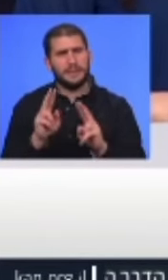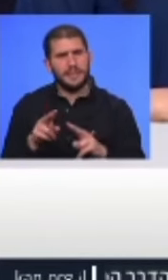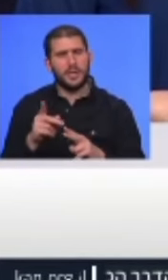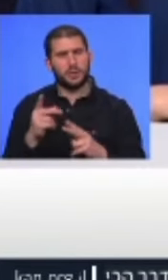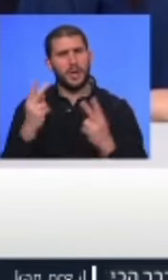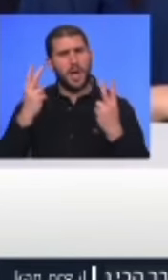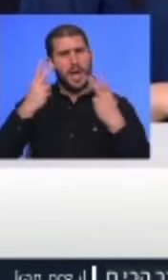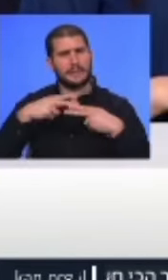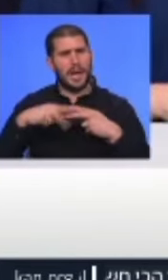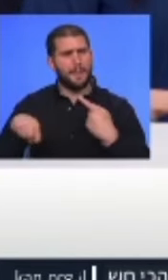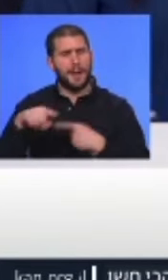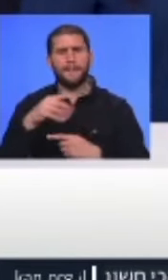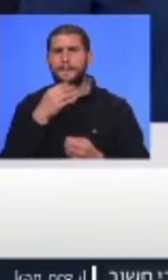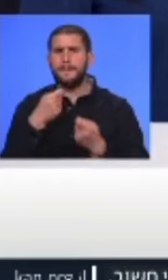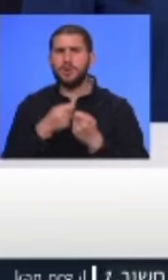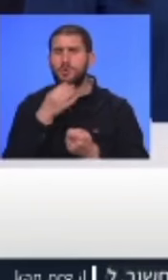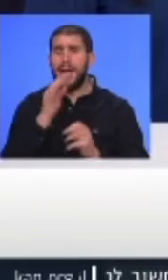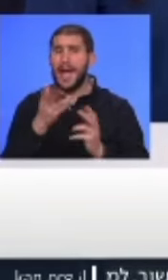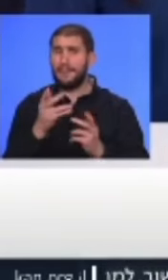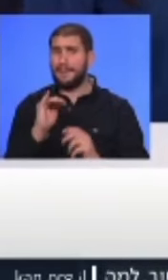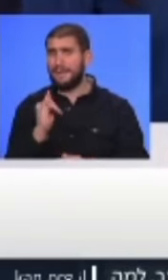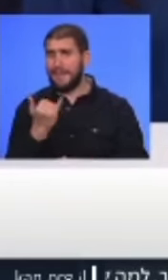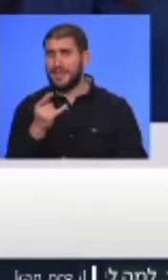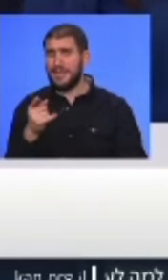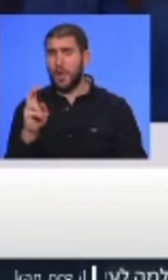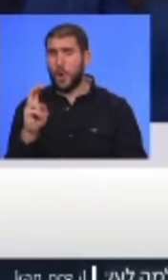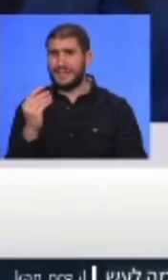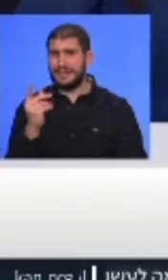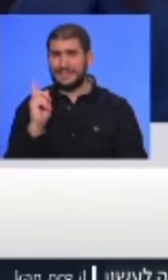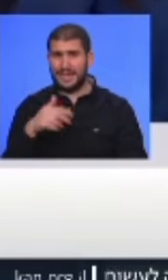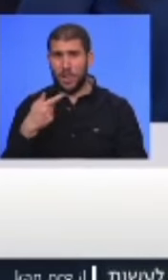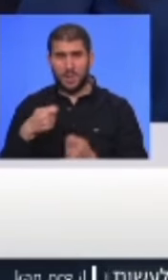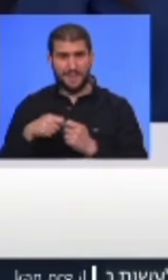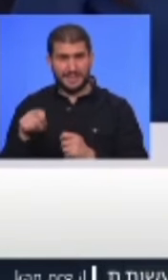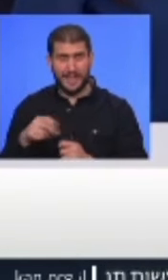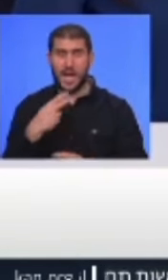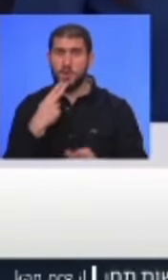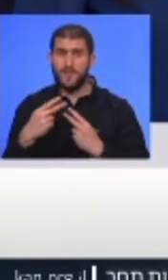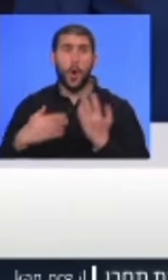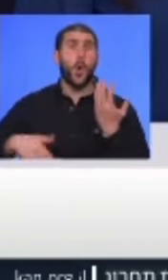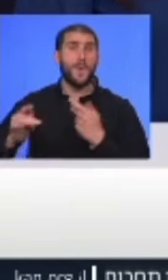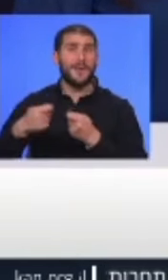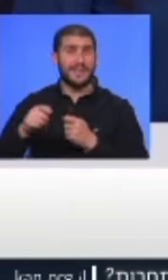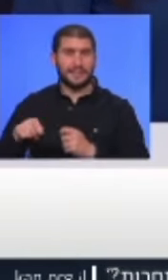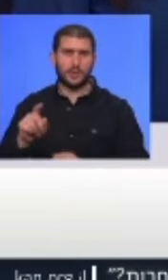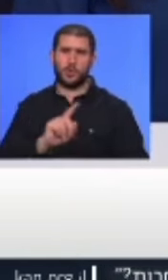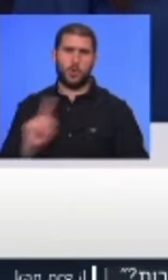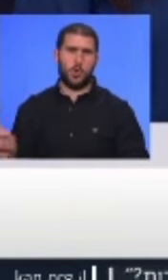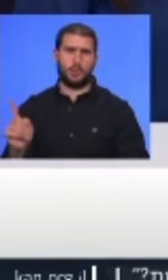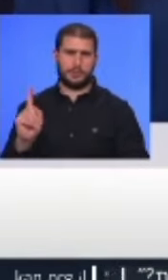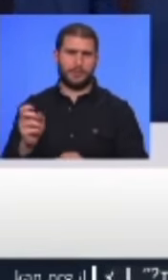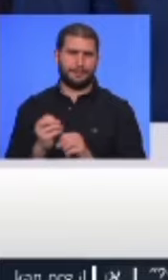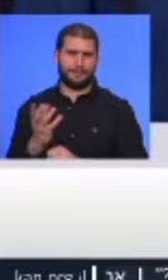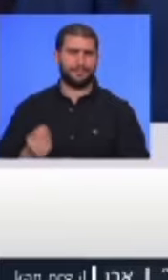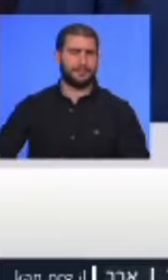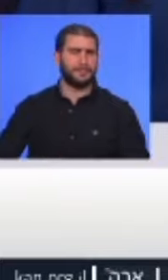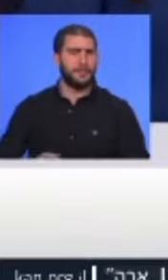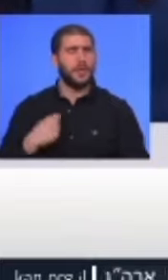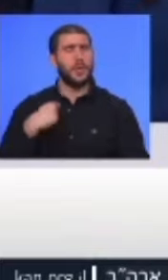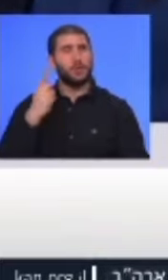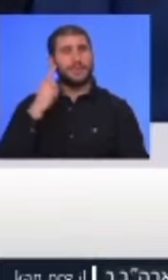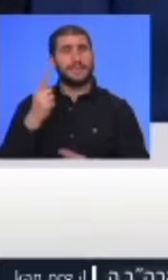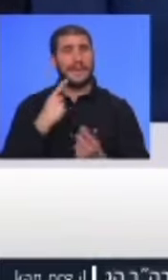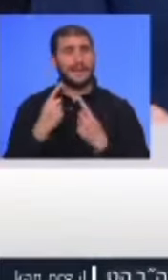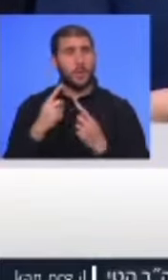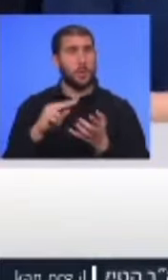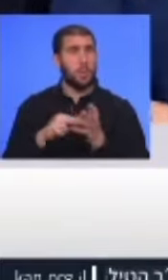קונצנזוס בשאלה האם כן או לא עופר כסיף ראוי להיות חבר כנסת. התשובה של רוב חברי הכנסת היא לא. ודרך אגב, אני... נראה לי שזה דיון